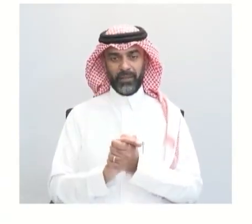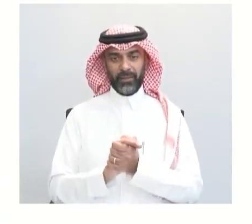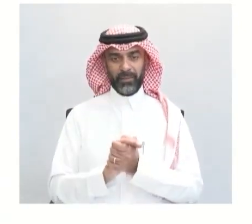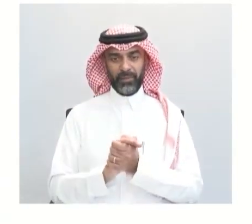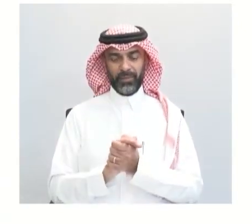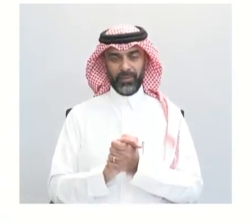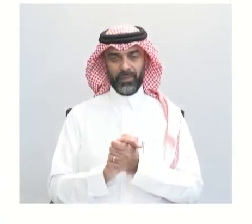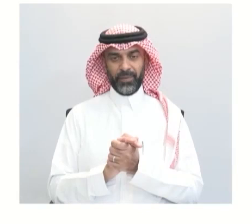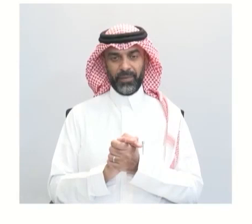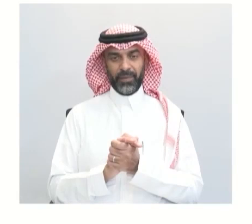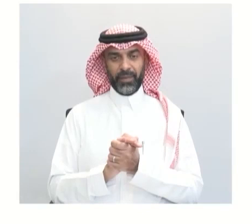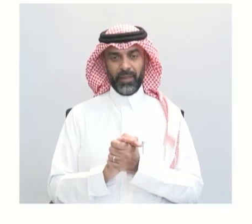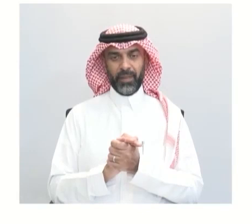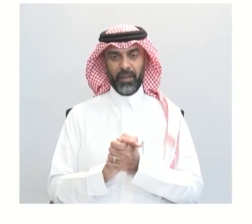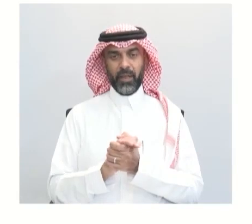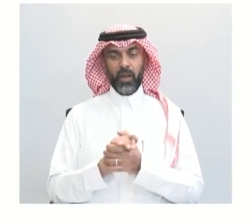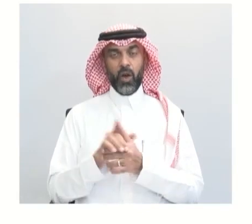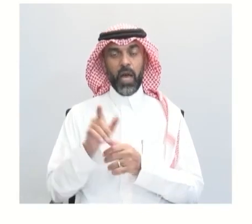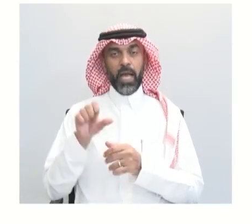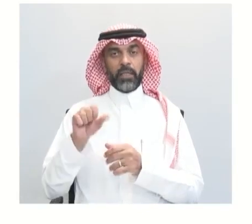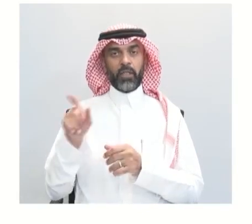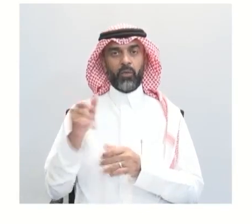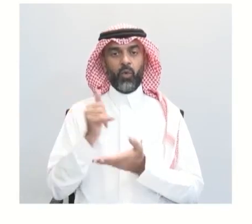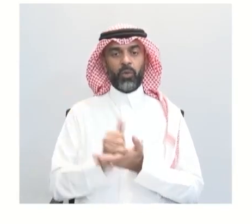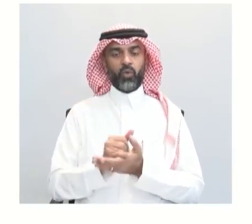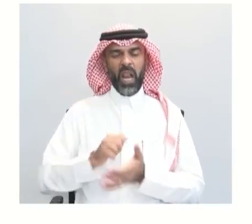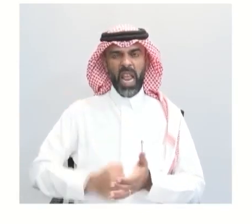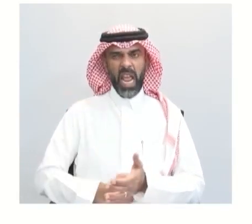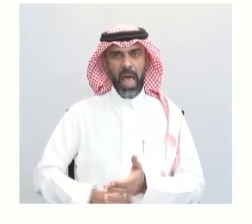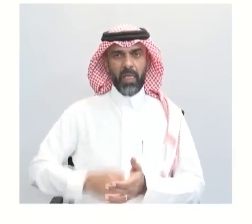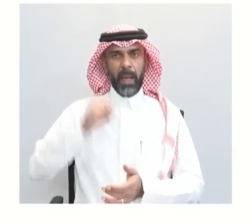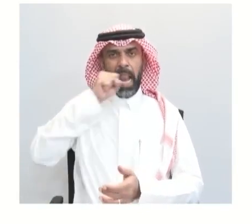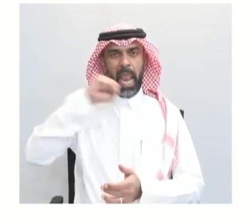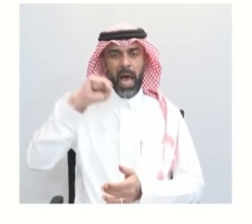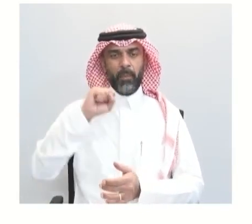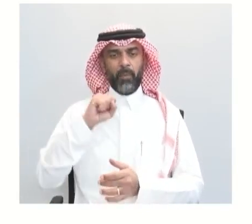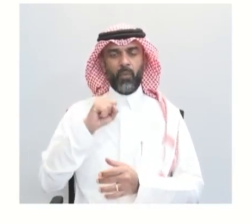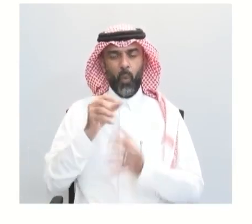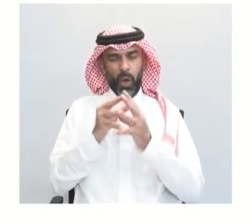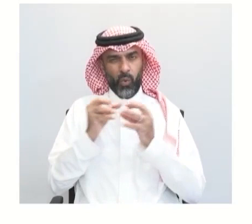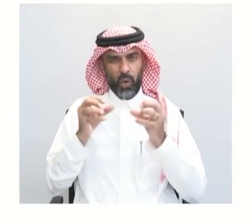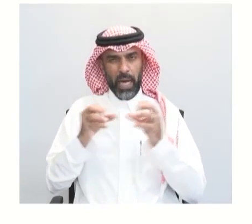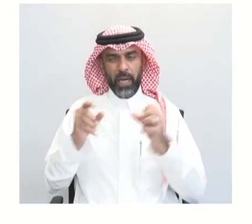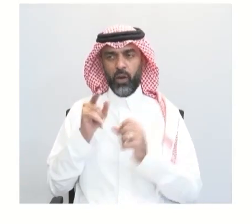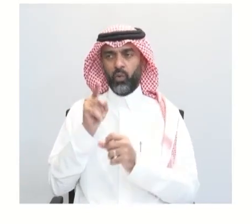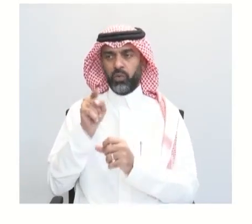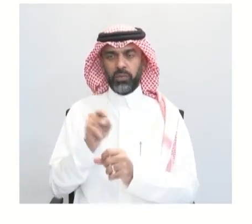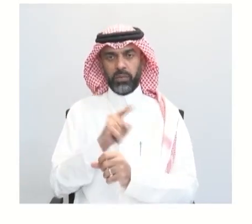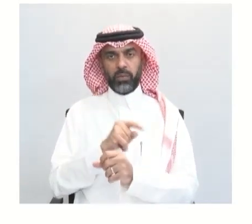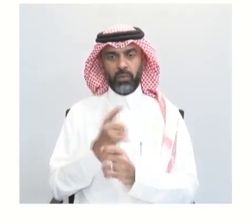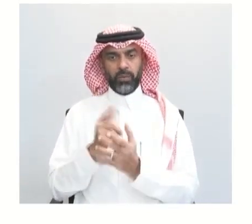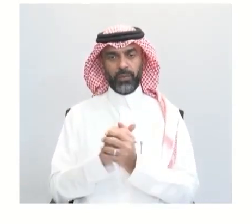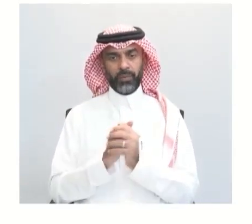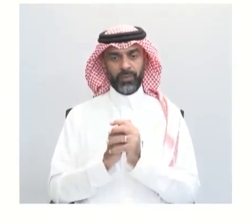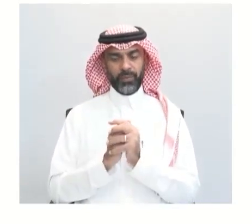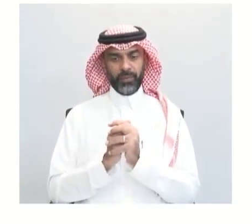اللسان انزيم يهضم اللحم ويحلله هل هو الببسين ام الليبيز ام الاميليز ام التربسين